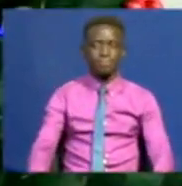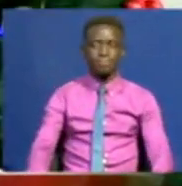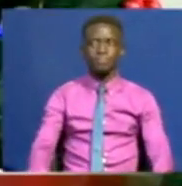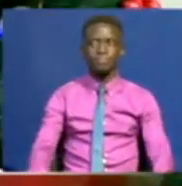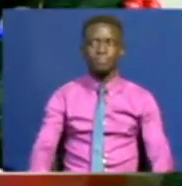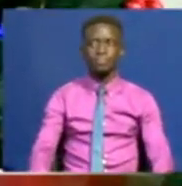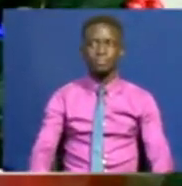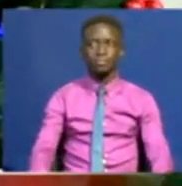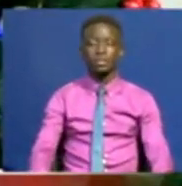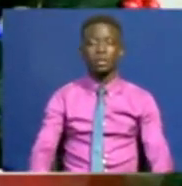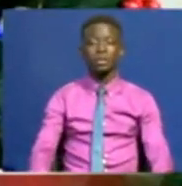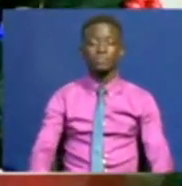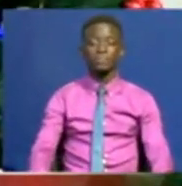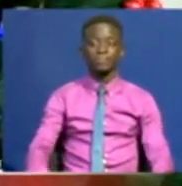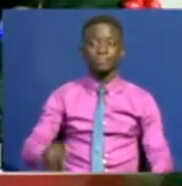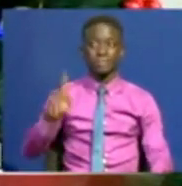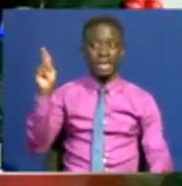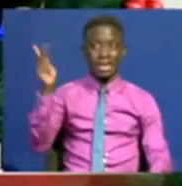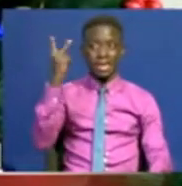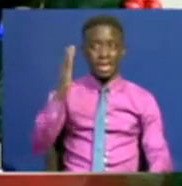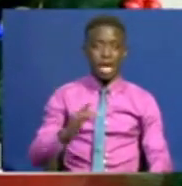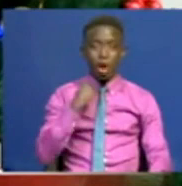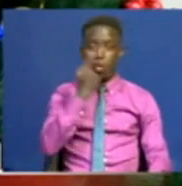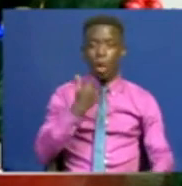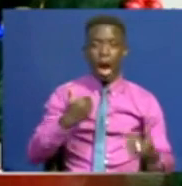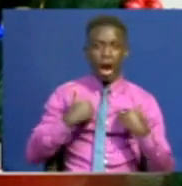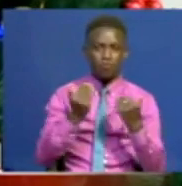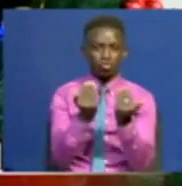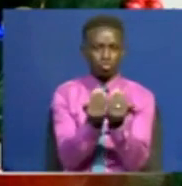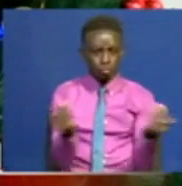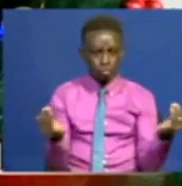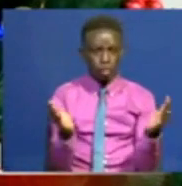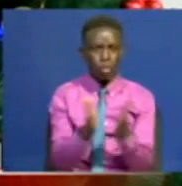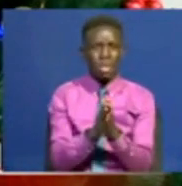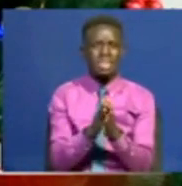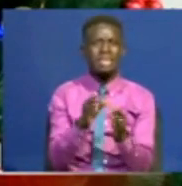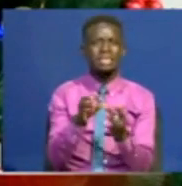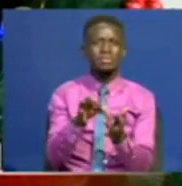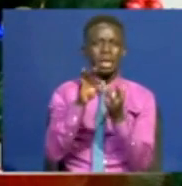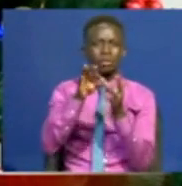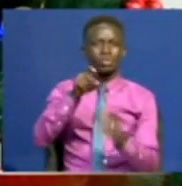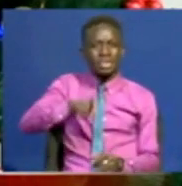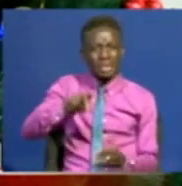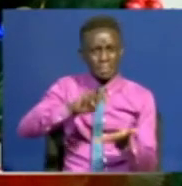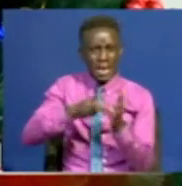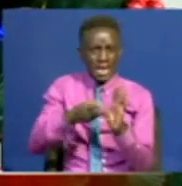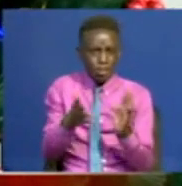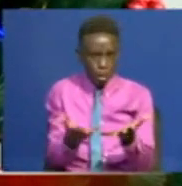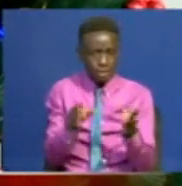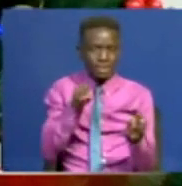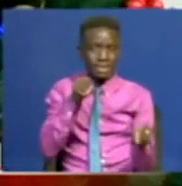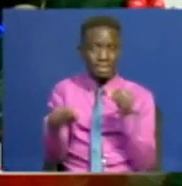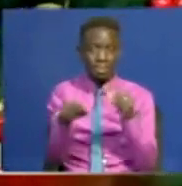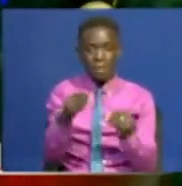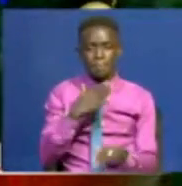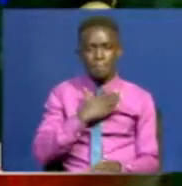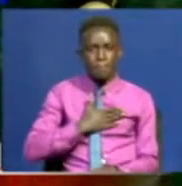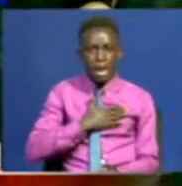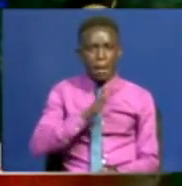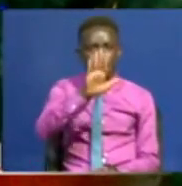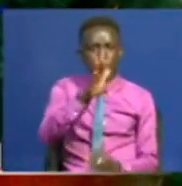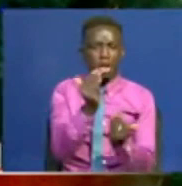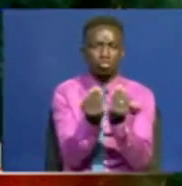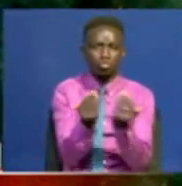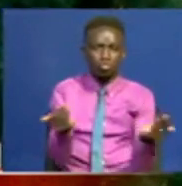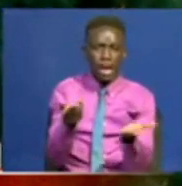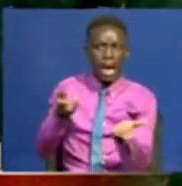And Kenyans who have children with special needs, kindly register your children's situation,